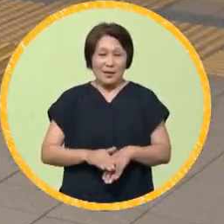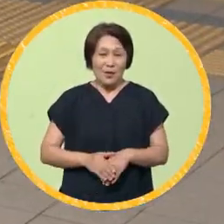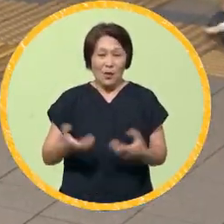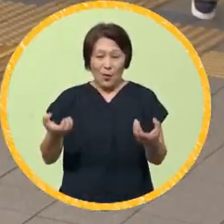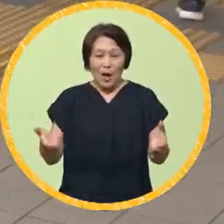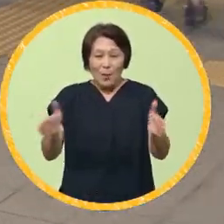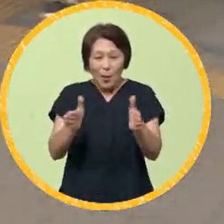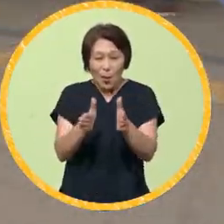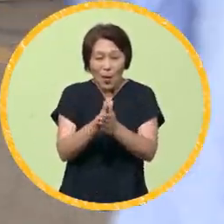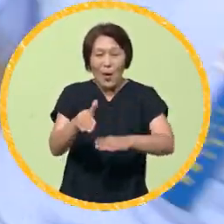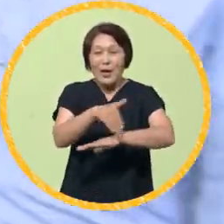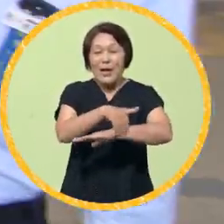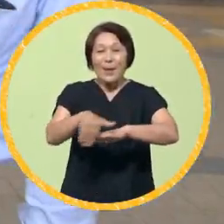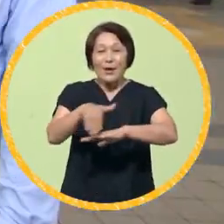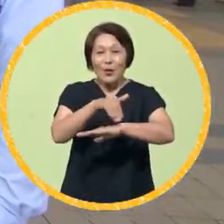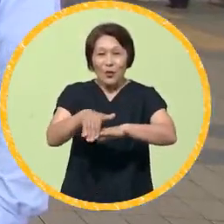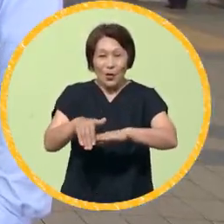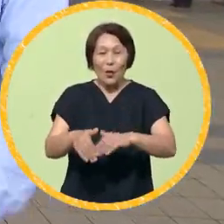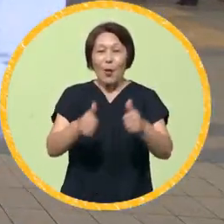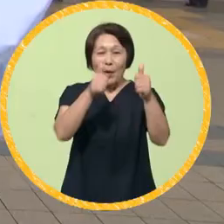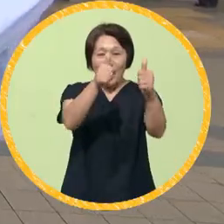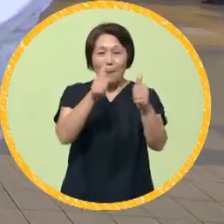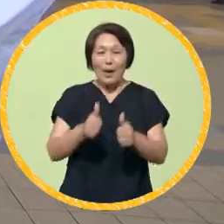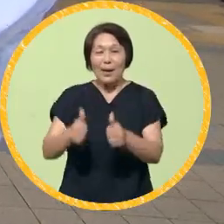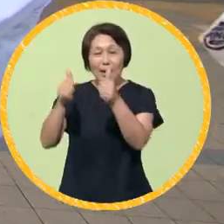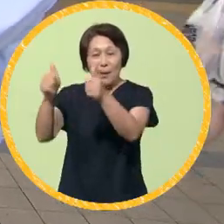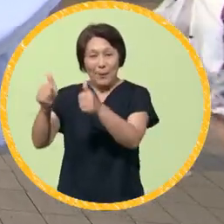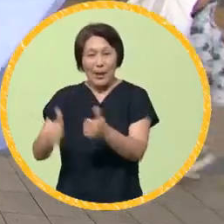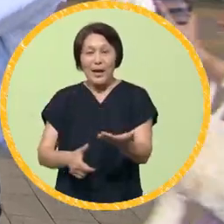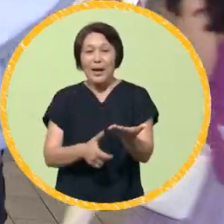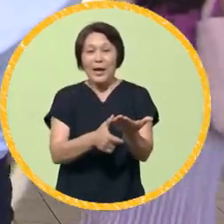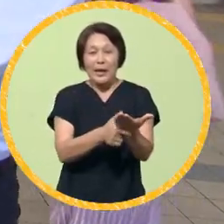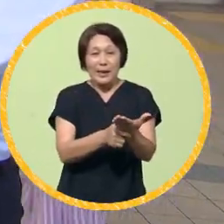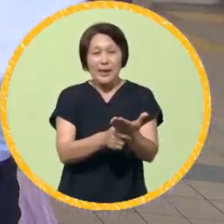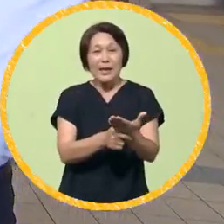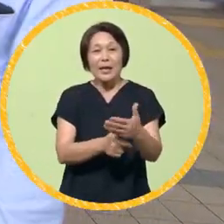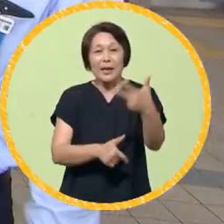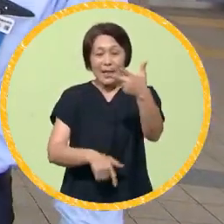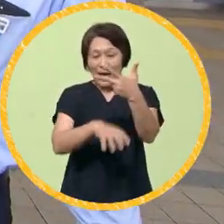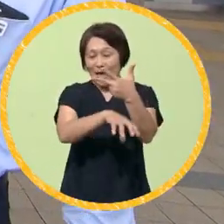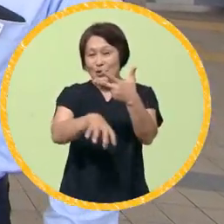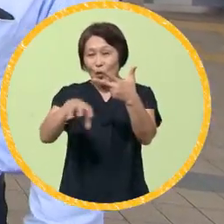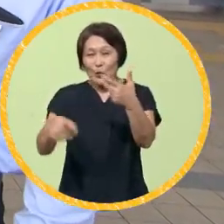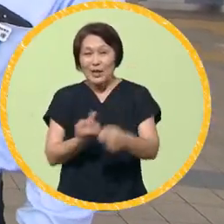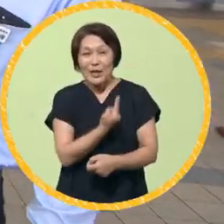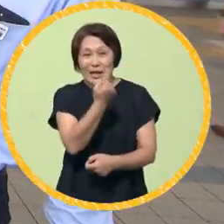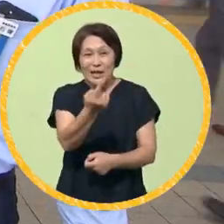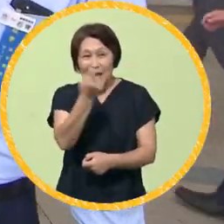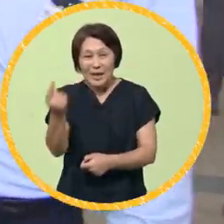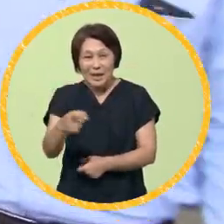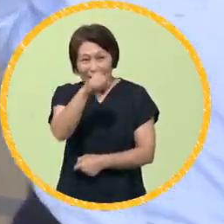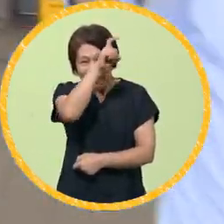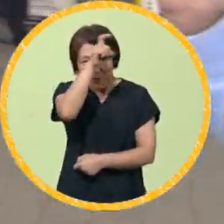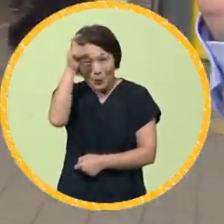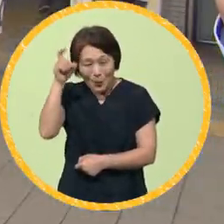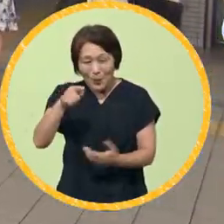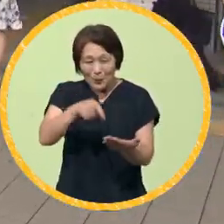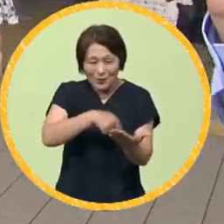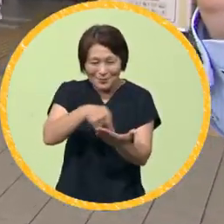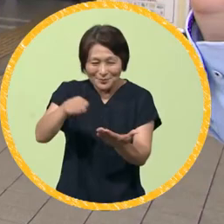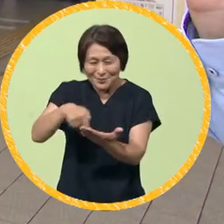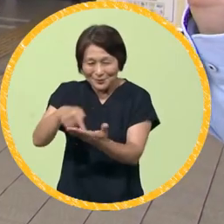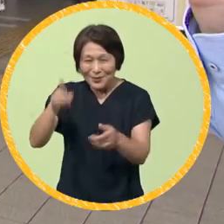駅の駅看板装飾をしているんですけれども、そちらを巡っていただいて謎を解いていくというようなゲームになっております。 あ、ゲーム